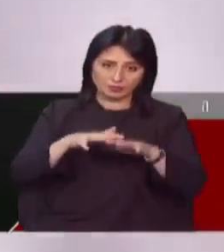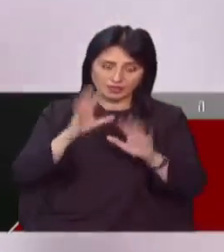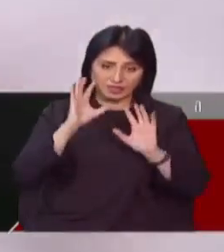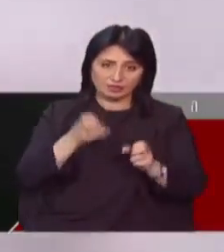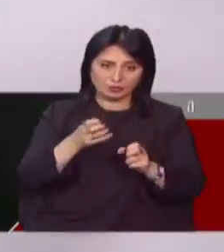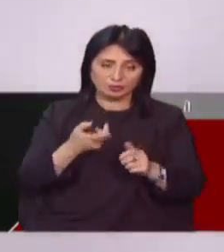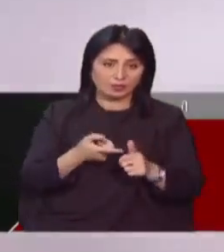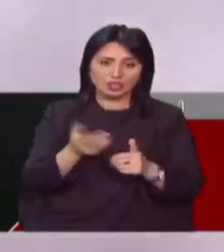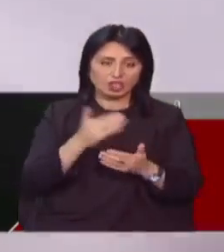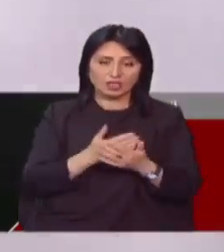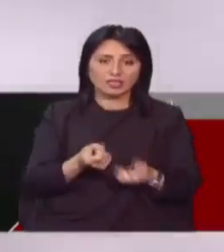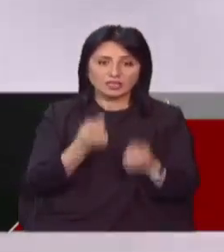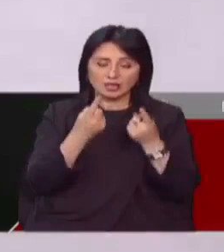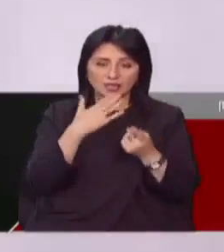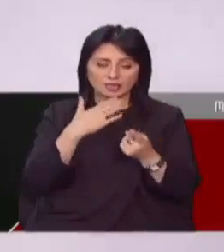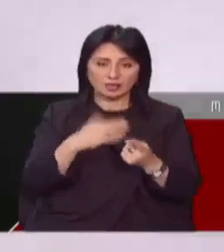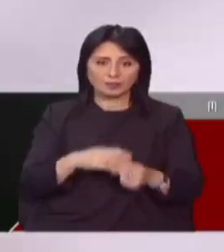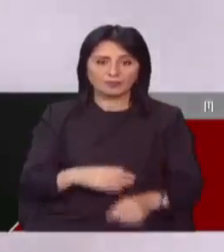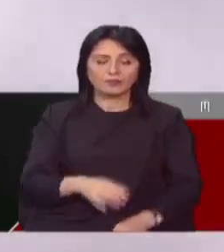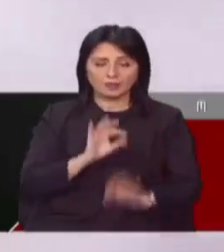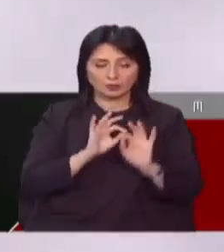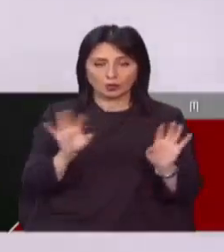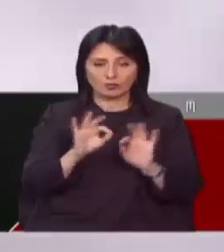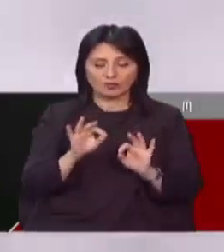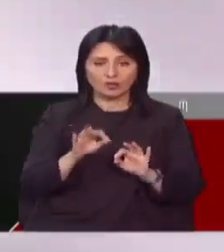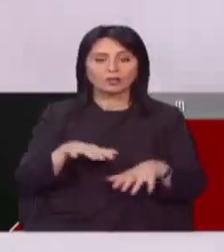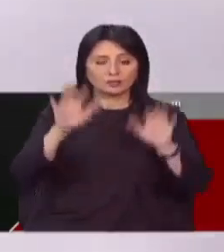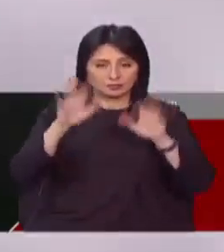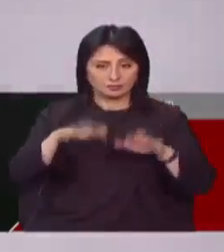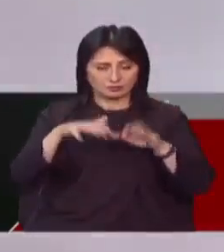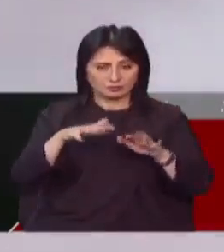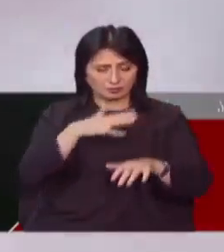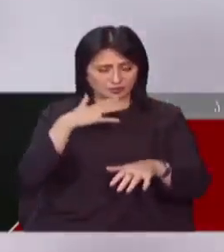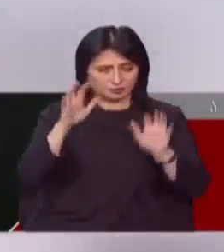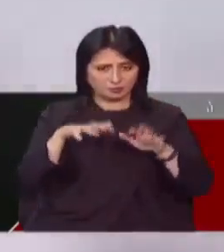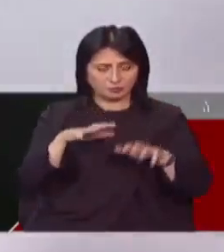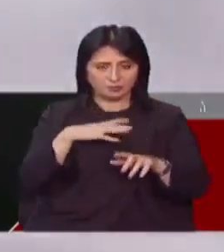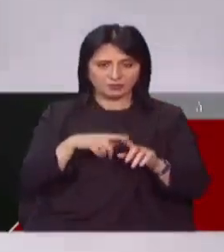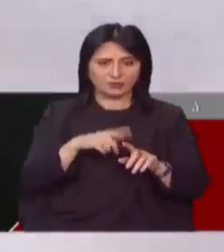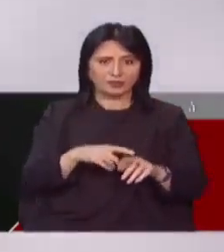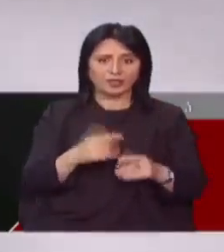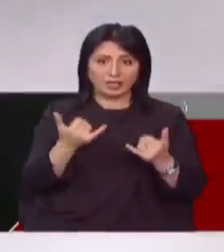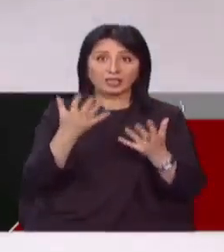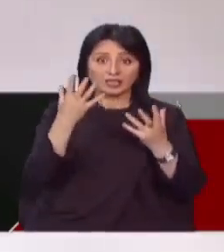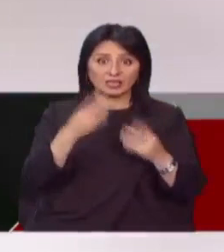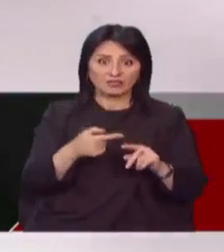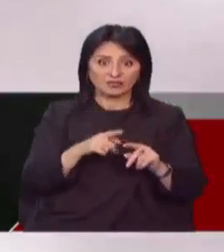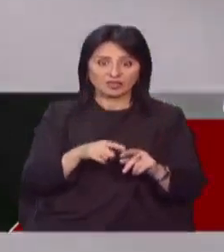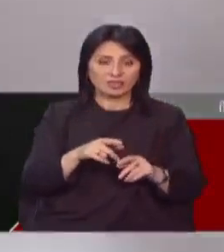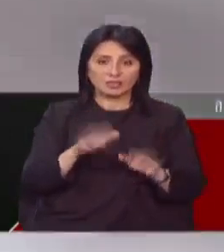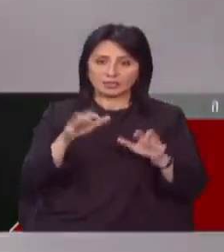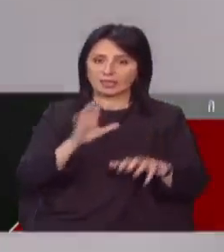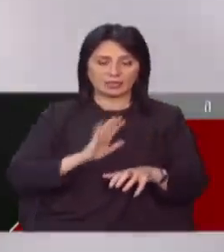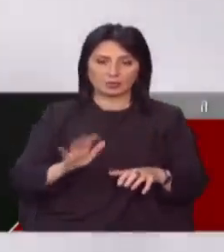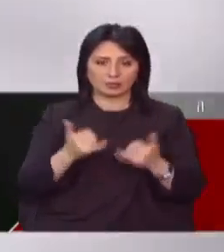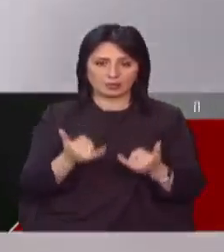სერიოზული უხვი ნალექის შედეგად განვითარდა ეს პროცესები? მოგახსენებთ, უხვი ნალექი დღეს დღის განმავლობაში საერთოდ არ ყოფილა.